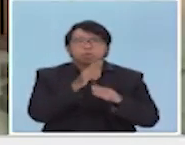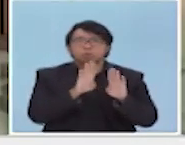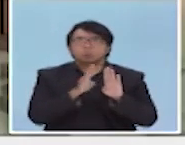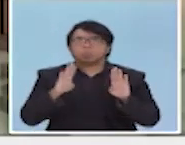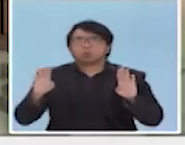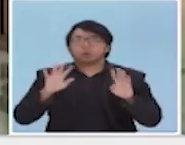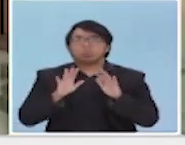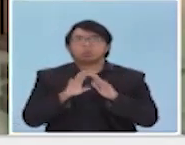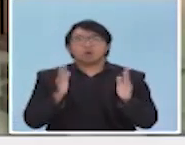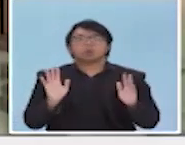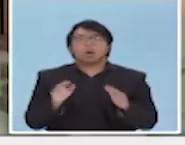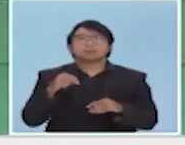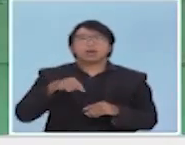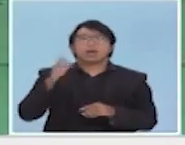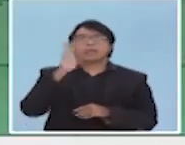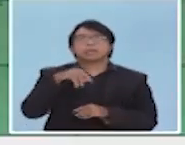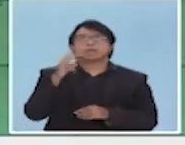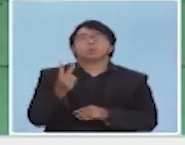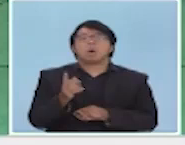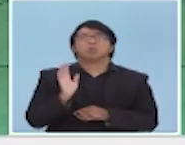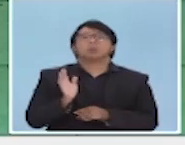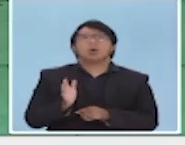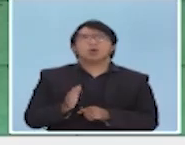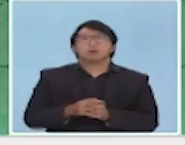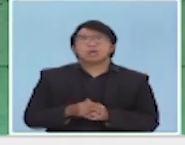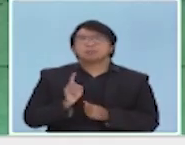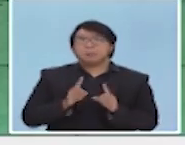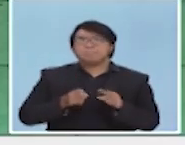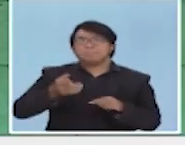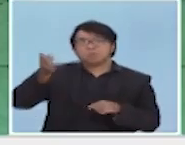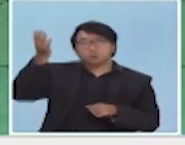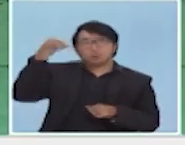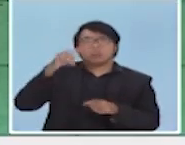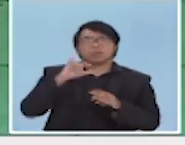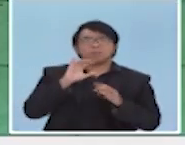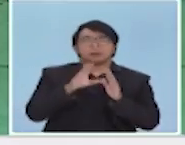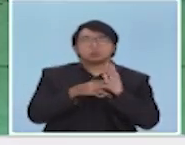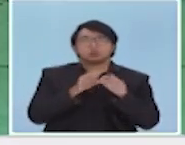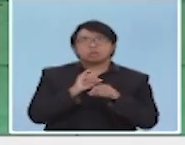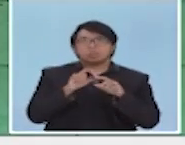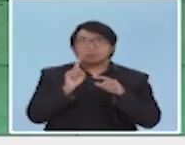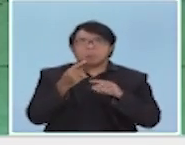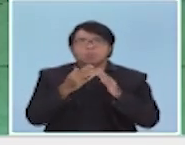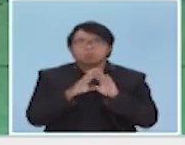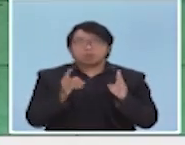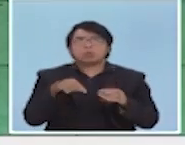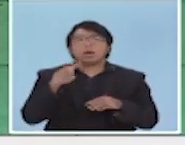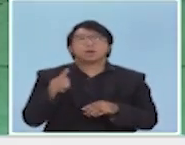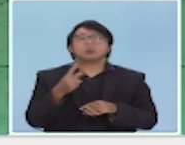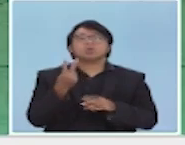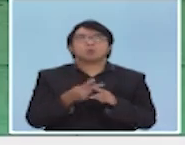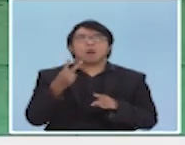digelar pada hari Jumat lalu, 5 Juni 2020, setelah sebelumnya Gubernur Anies Baswedan resmi membuka kembali tempat peribadatan di